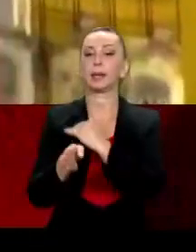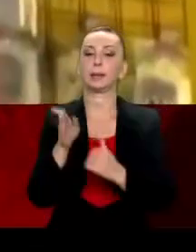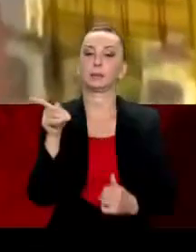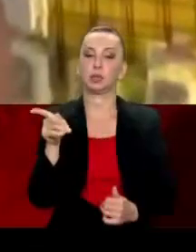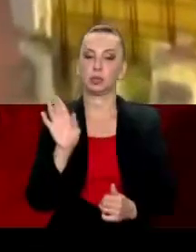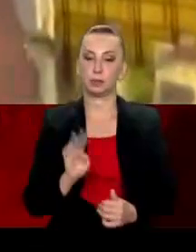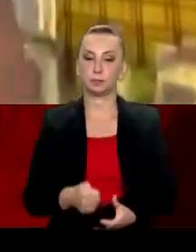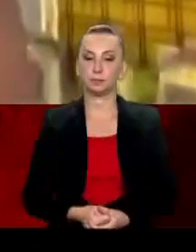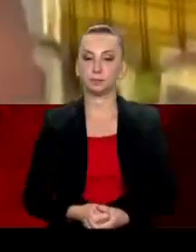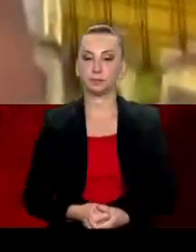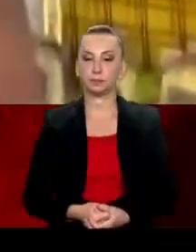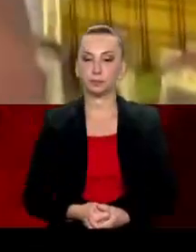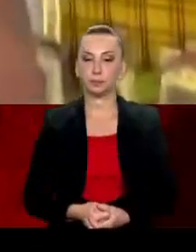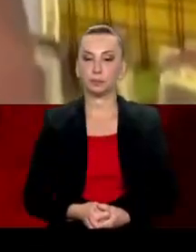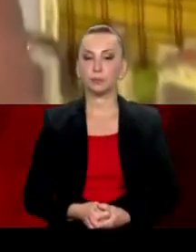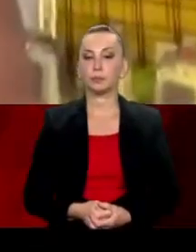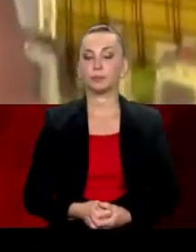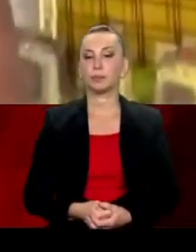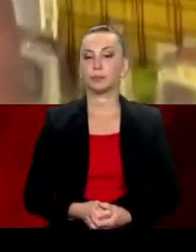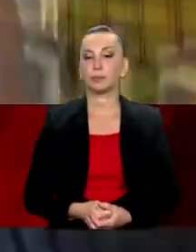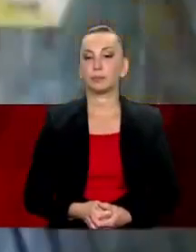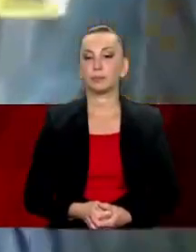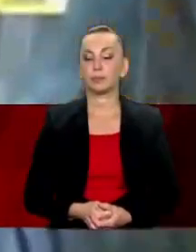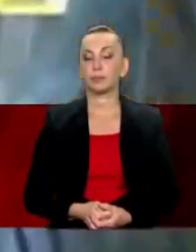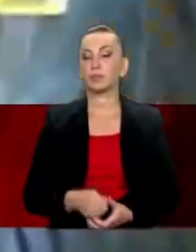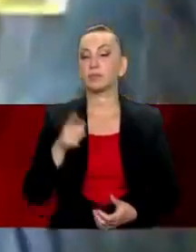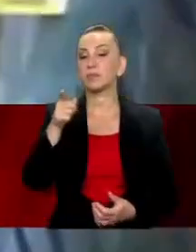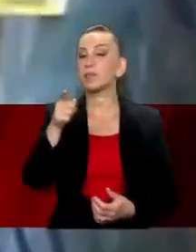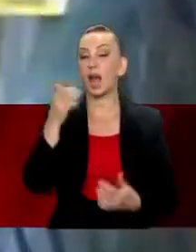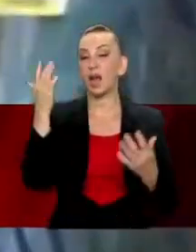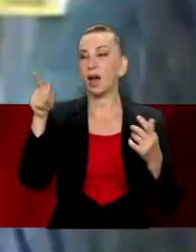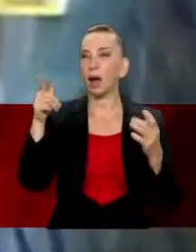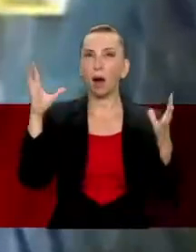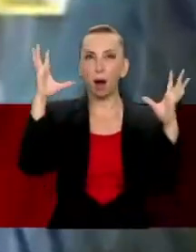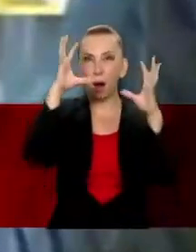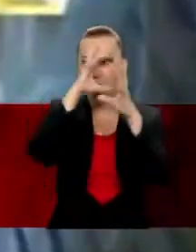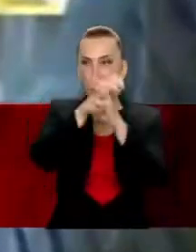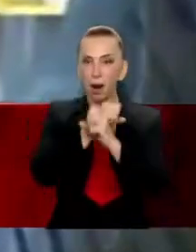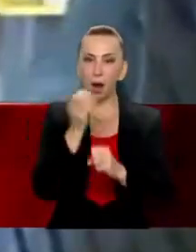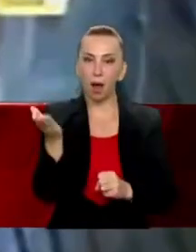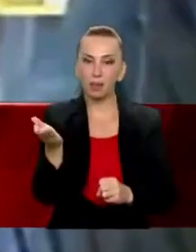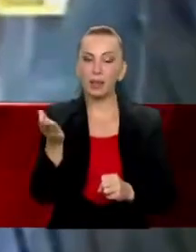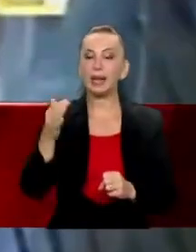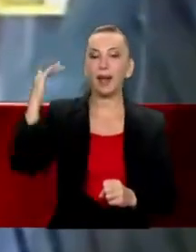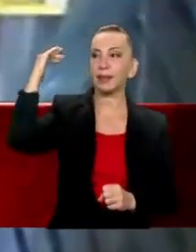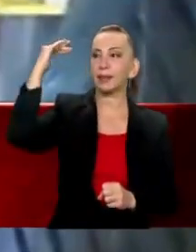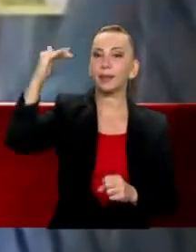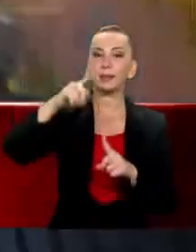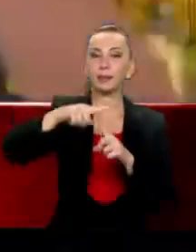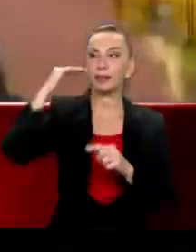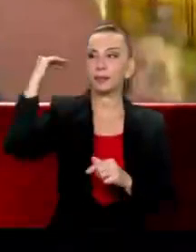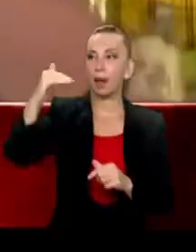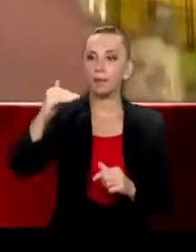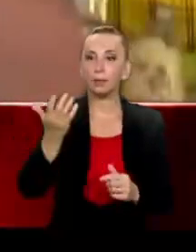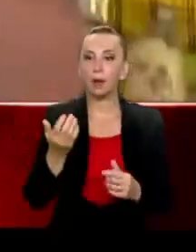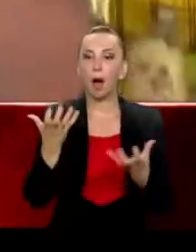klimacı Kapıyı aç unuttuğu için arkadaş merak edip girmiş içeri girdiği yer karanlıktı asma tavan ağırlığı kaldıramayınca adam düştü